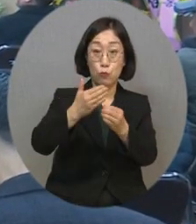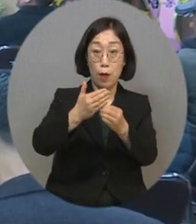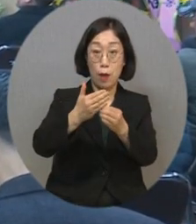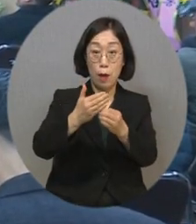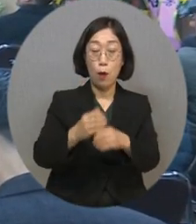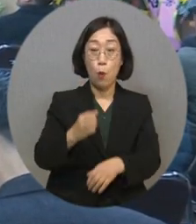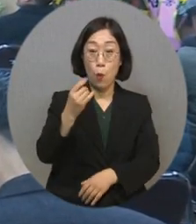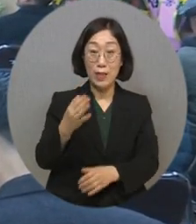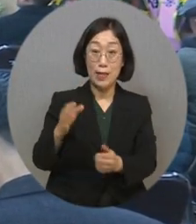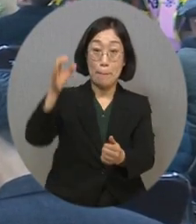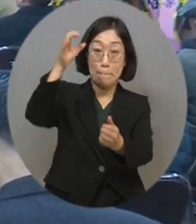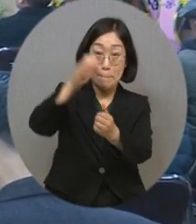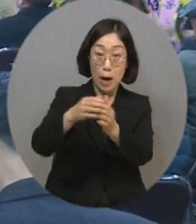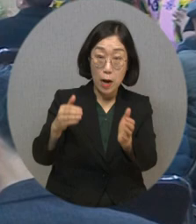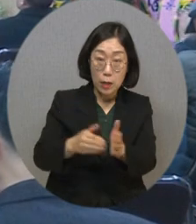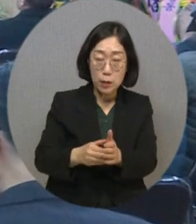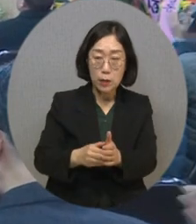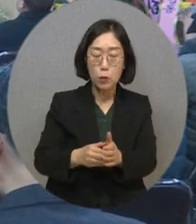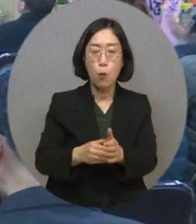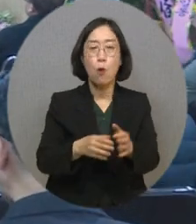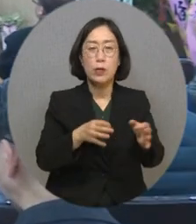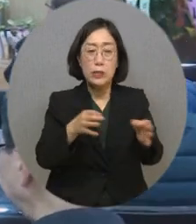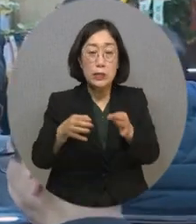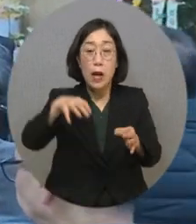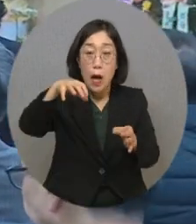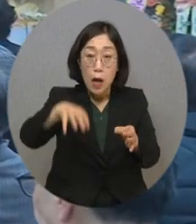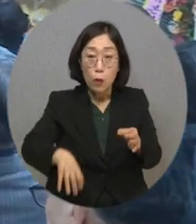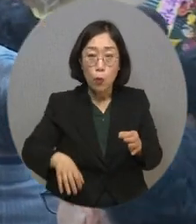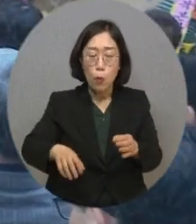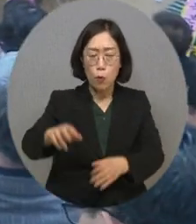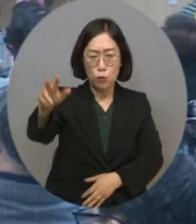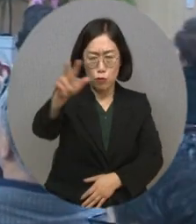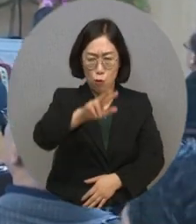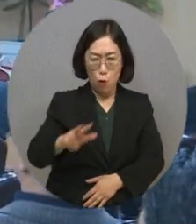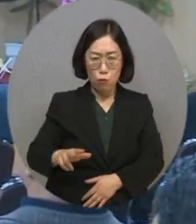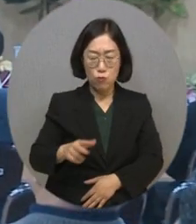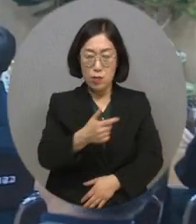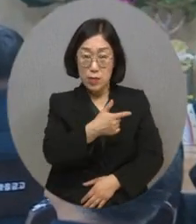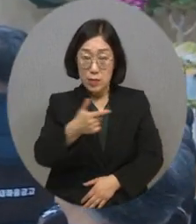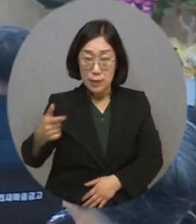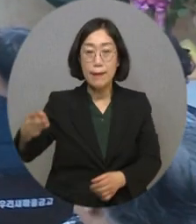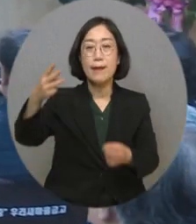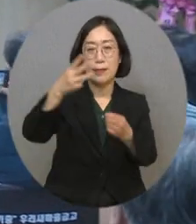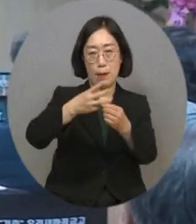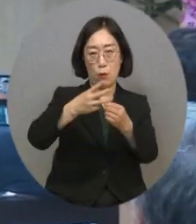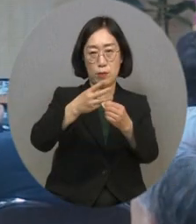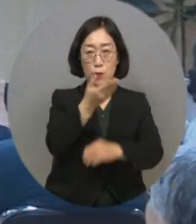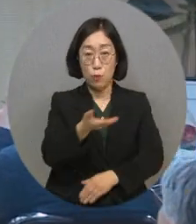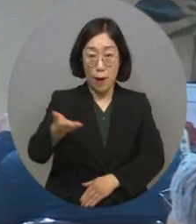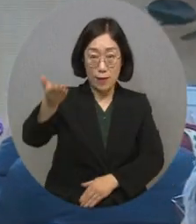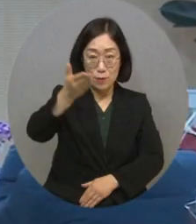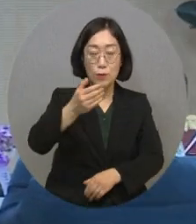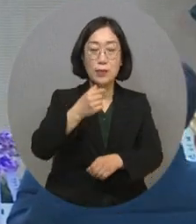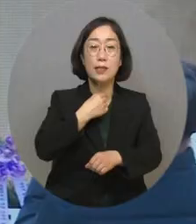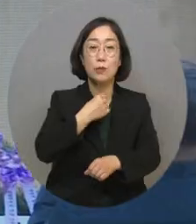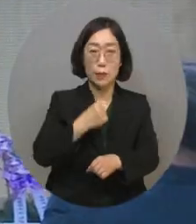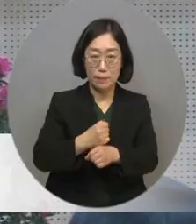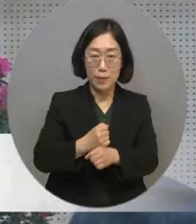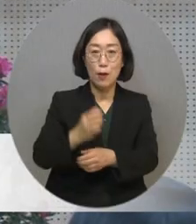회장은 전국 5대 시장인 육거리 시장을 전국 3대 시장으로 발전시키겠다는 포부를